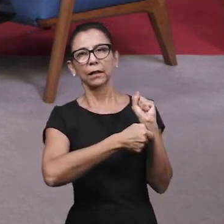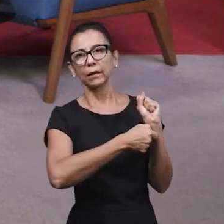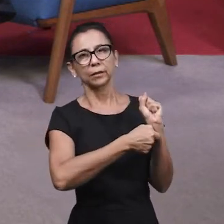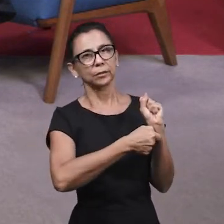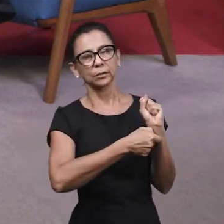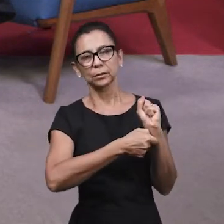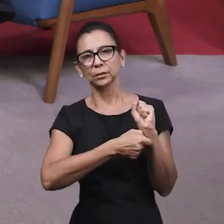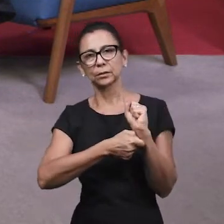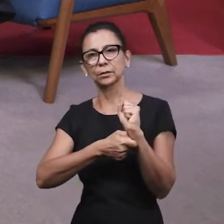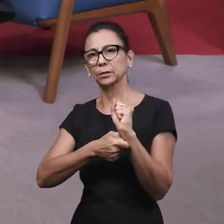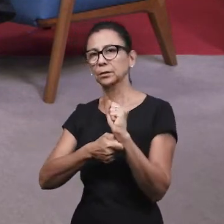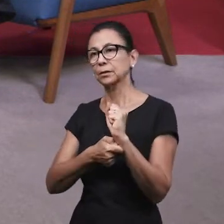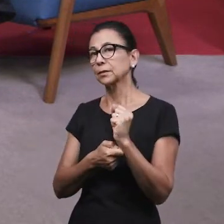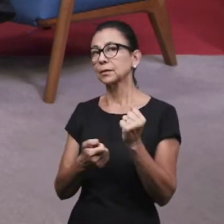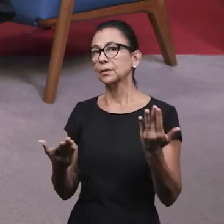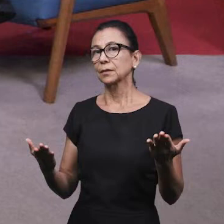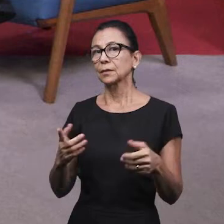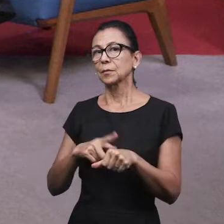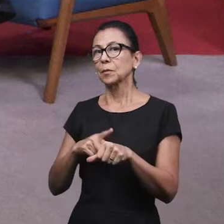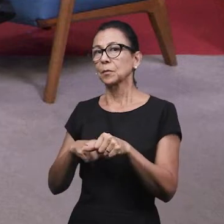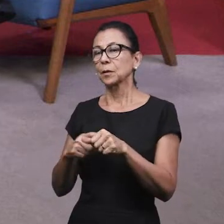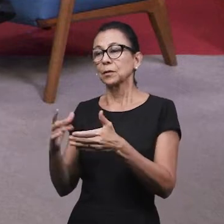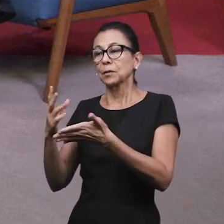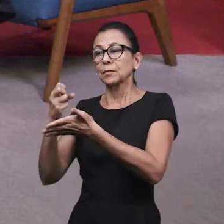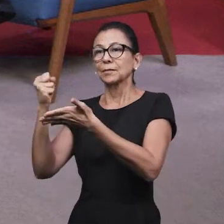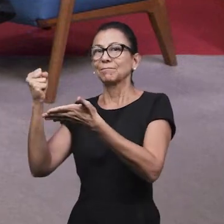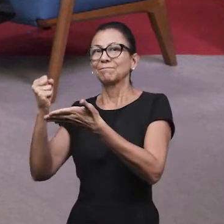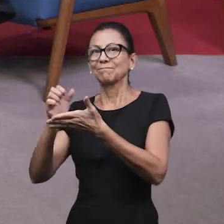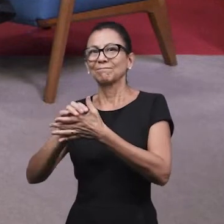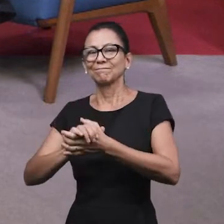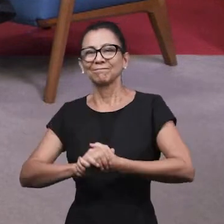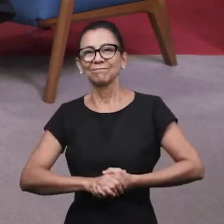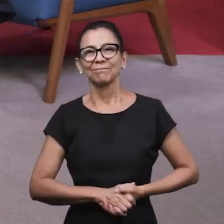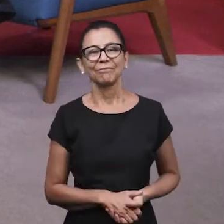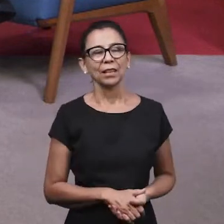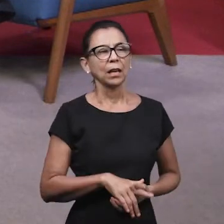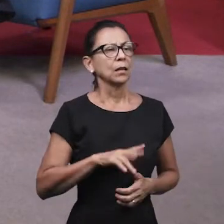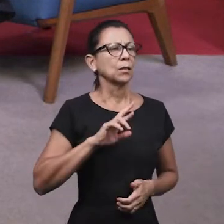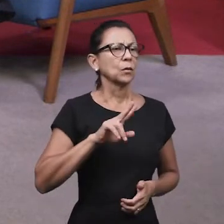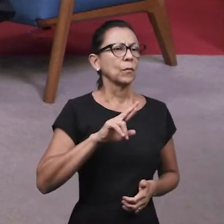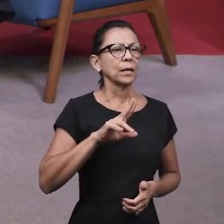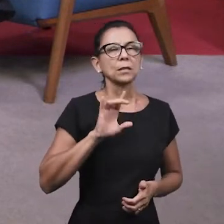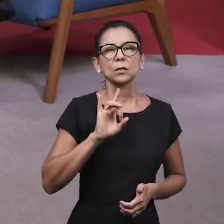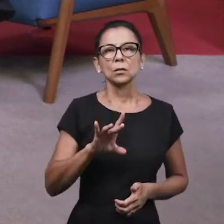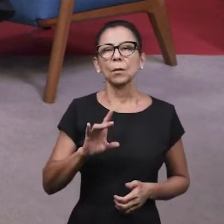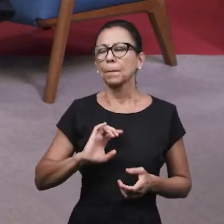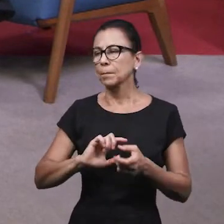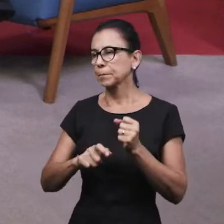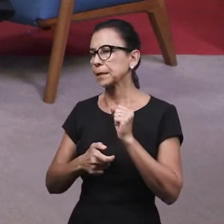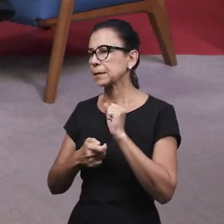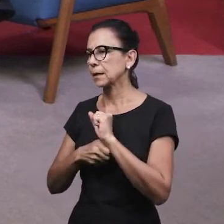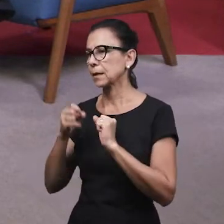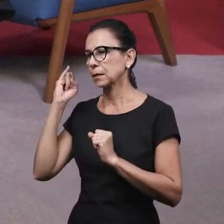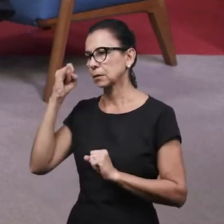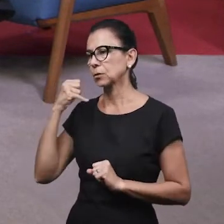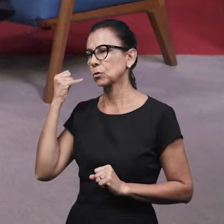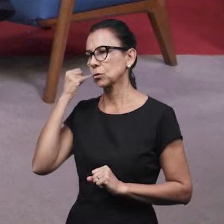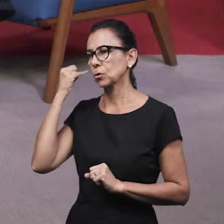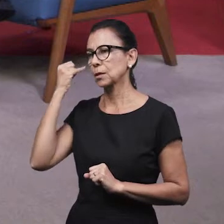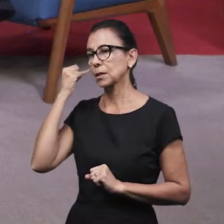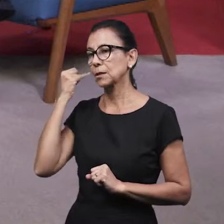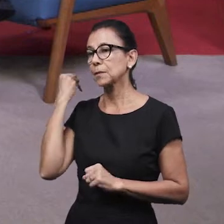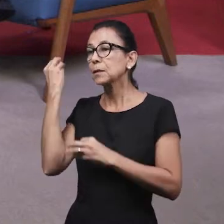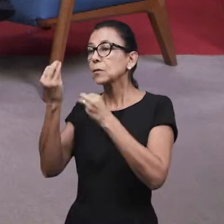de l'enlèvement. Et pas seulement les mystères, Josias, mais comment retrouver les mystères? Parce